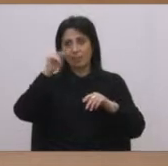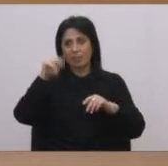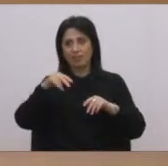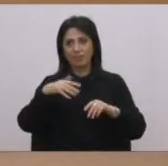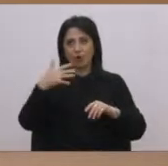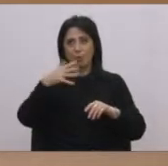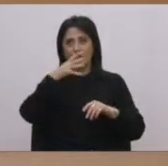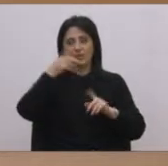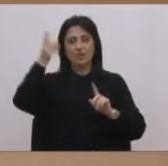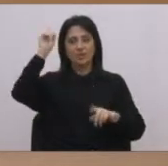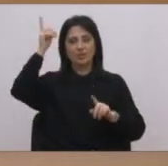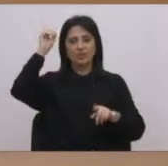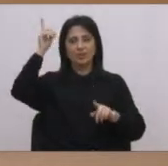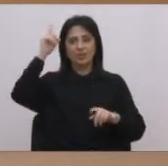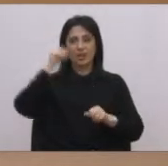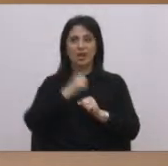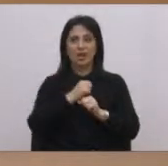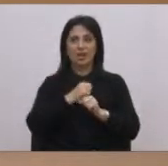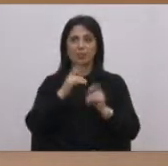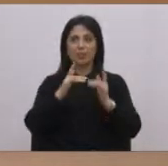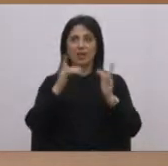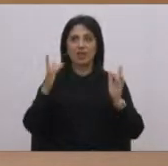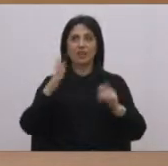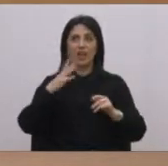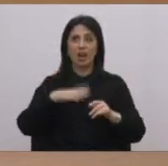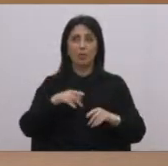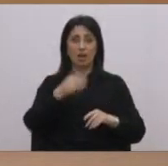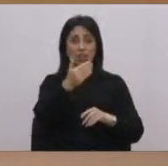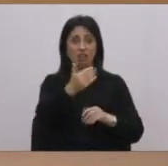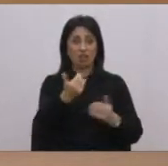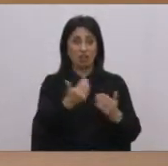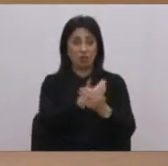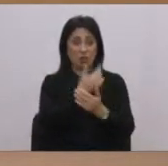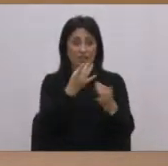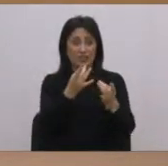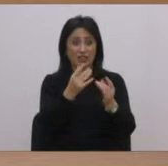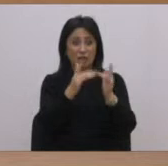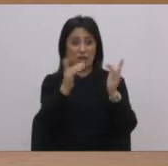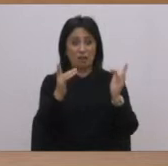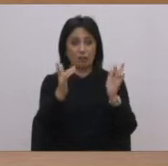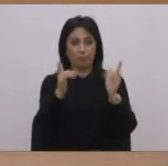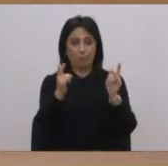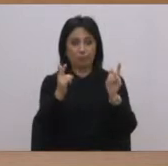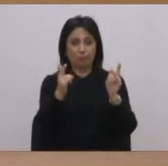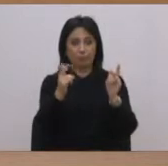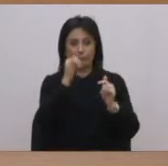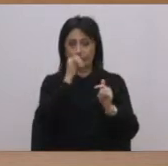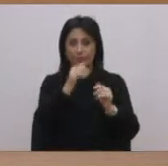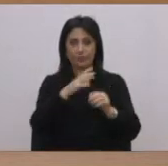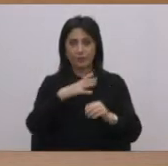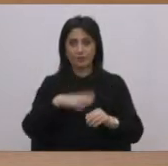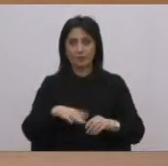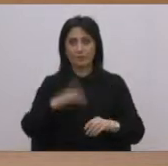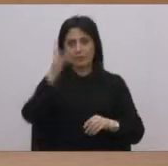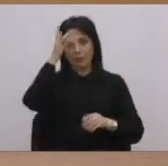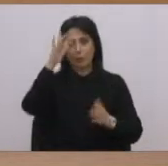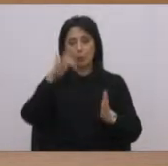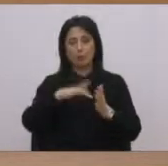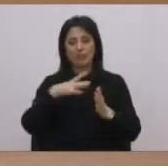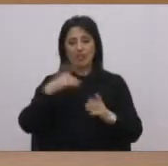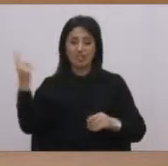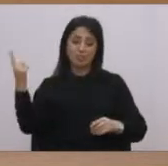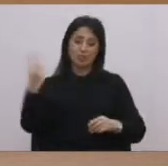50 წლის წინ გაკეთებულმა ხიდებმა გაუძლოთ, თქვენ მაგერ ერთი წლის წინ გაკეთებულმა ხიდმა, ვერ გაუძლო. Რუსთავიდან